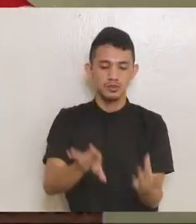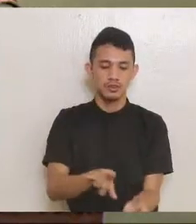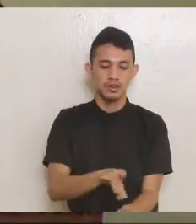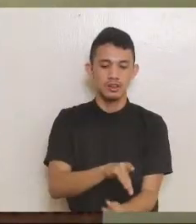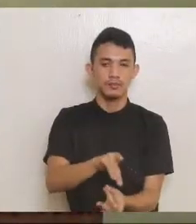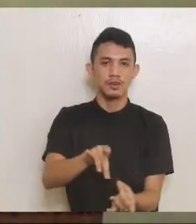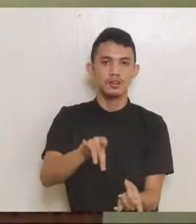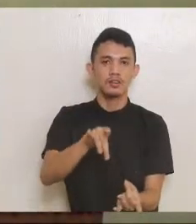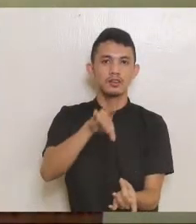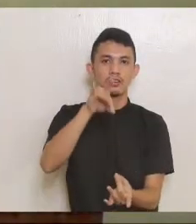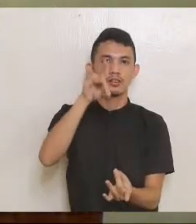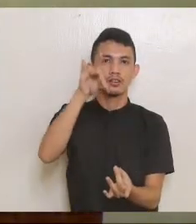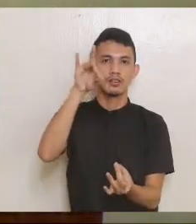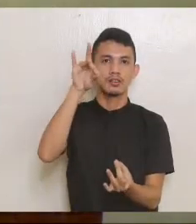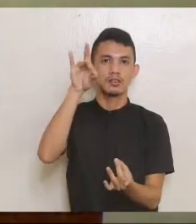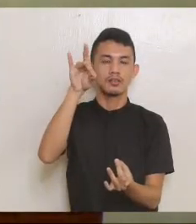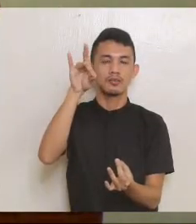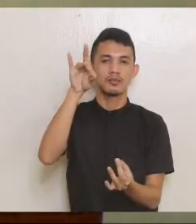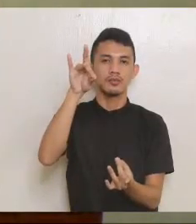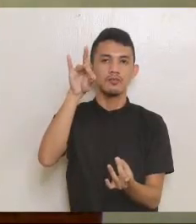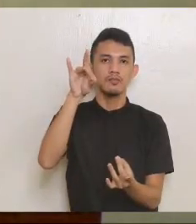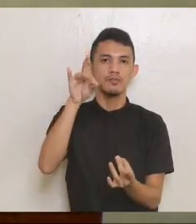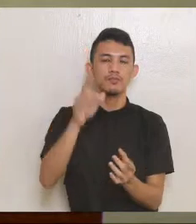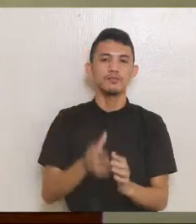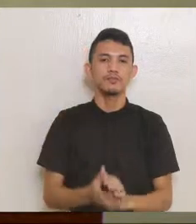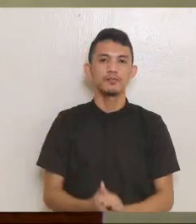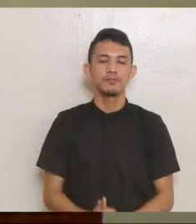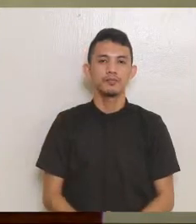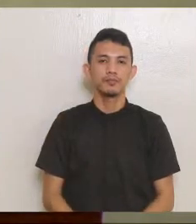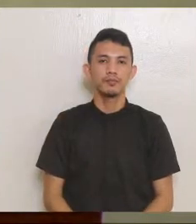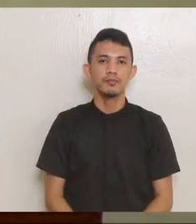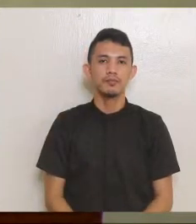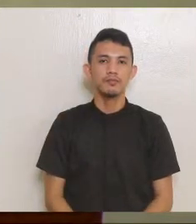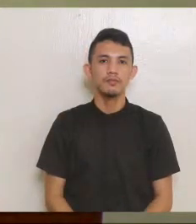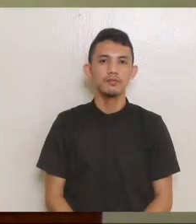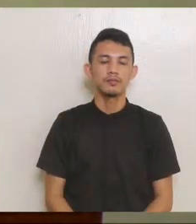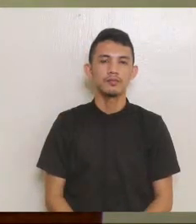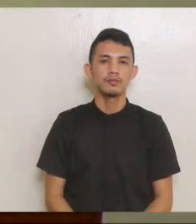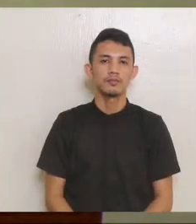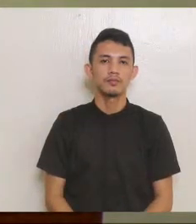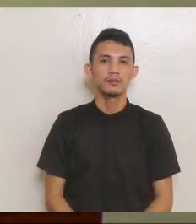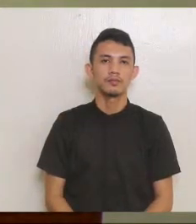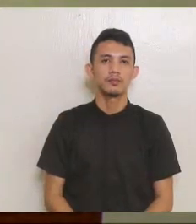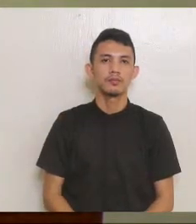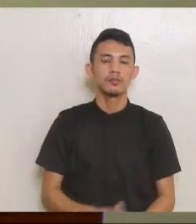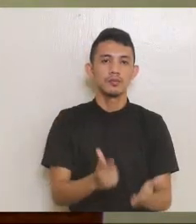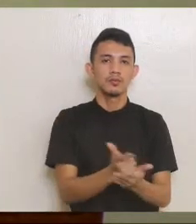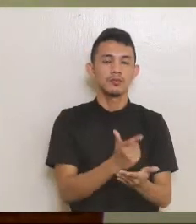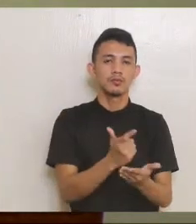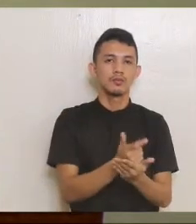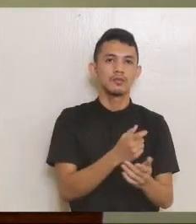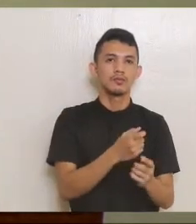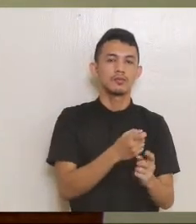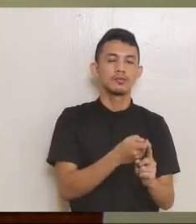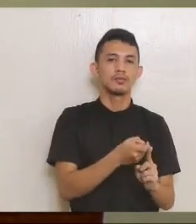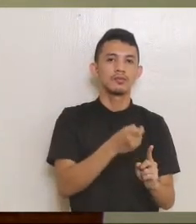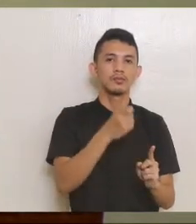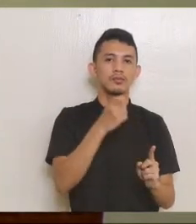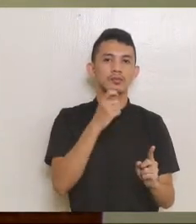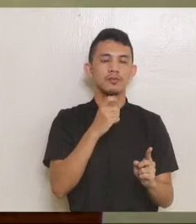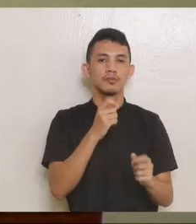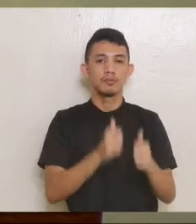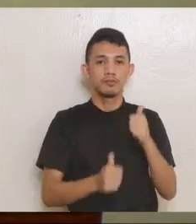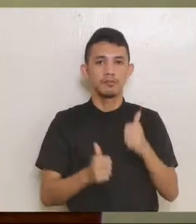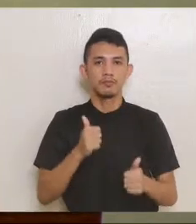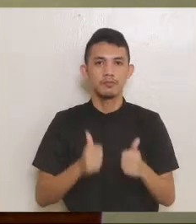Manaw sa kanimo. Ginutlo gikan sa Ebanghelyo